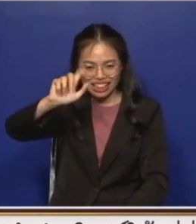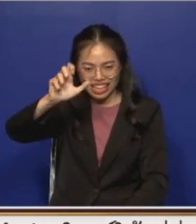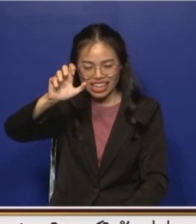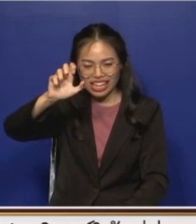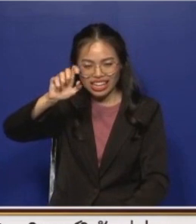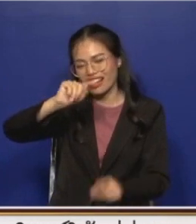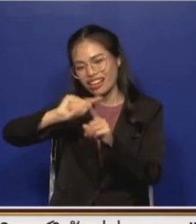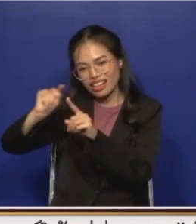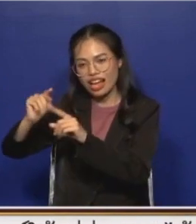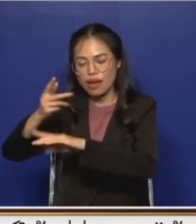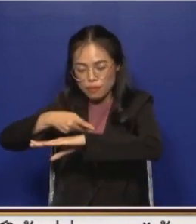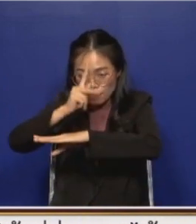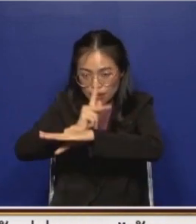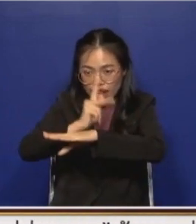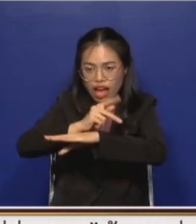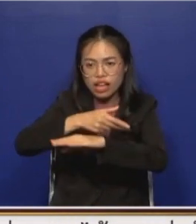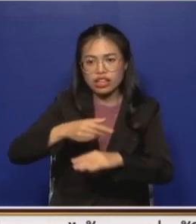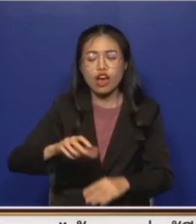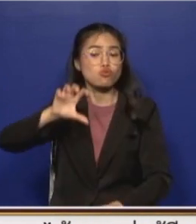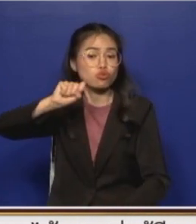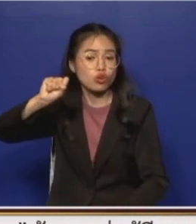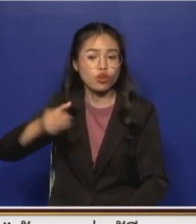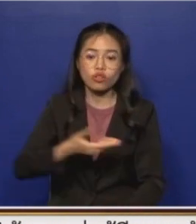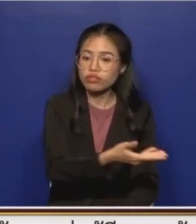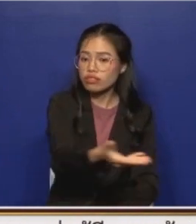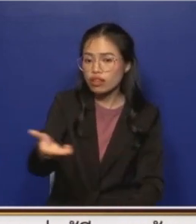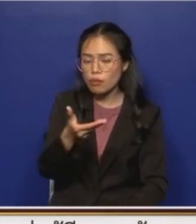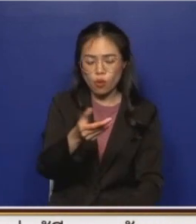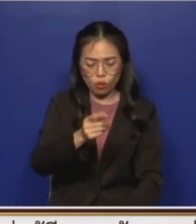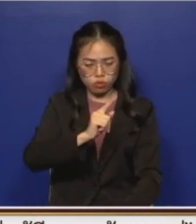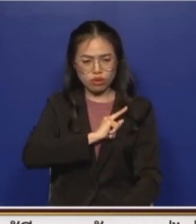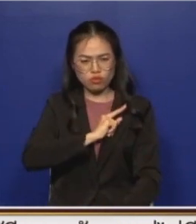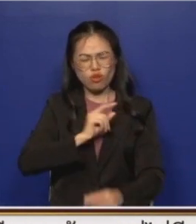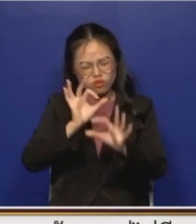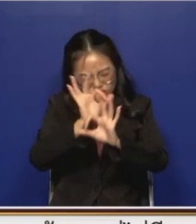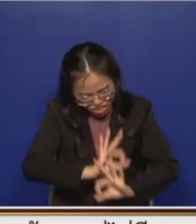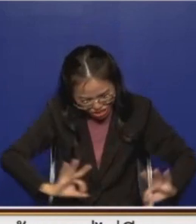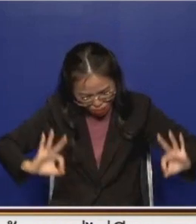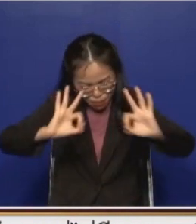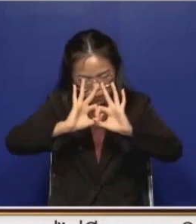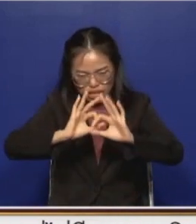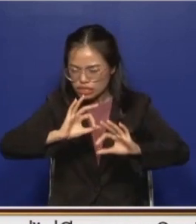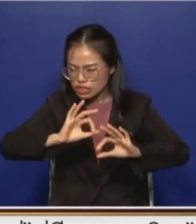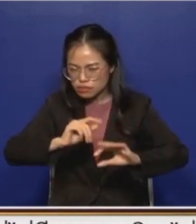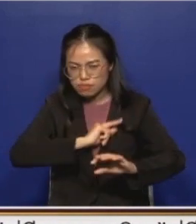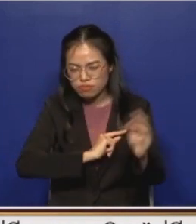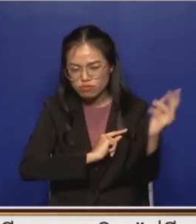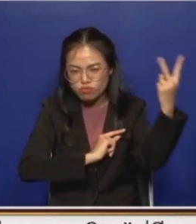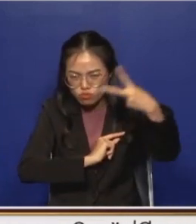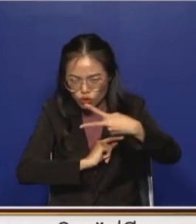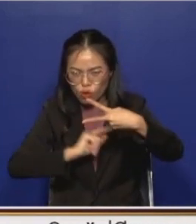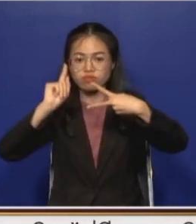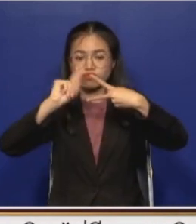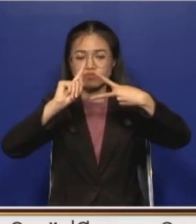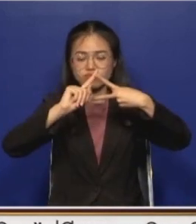ท่านประธานรัฐสภาพวกเราทุกคนที่สภานี้มีหน้าที่สำคัญ2 อย่างคือ 1. ออกกฎหม